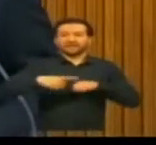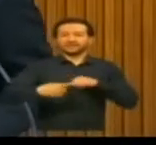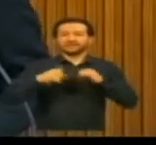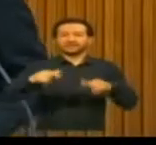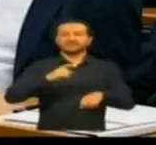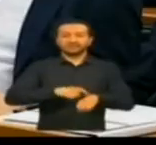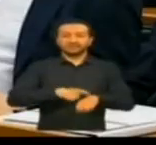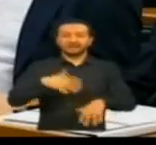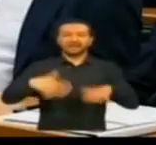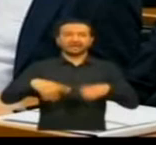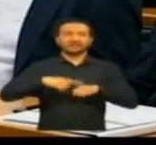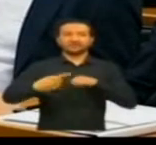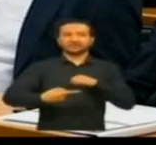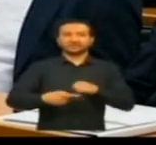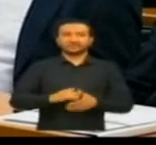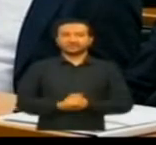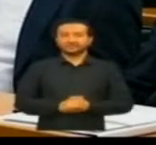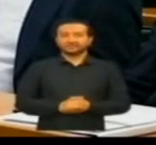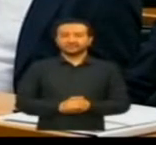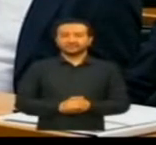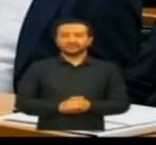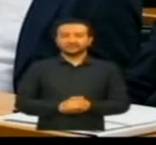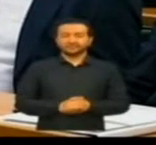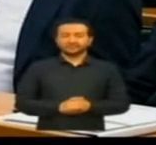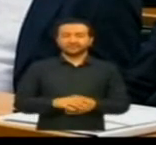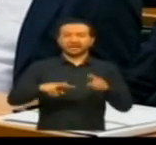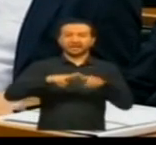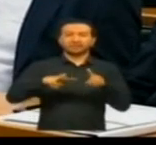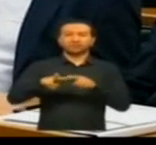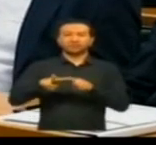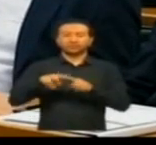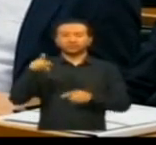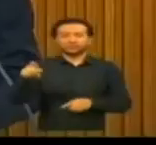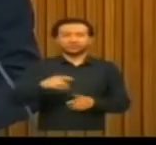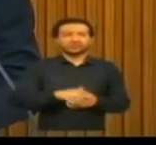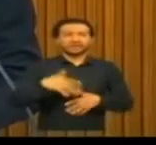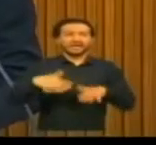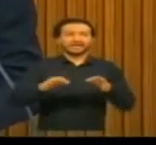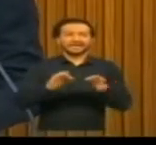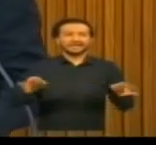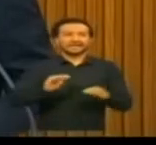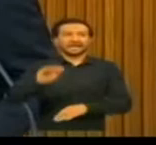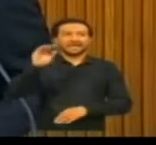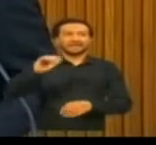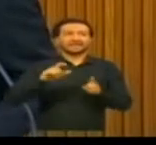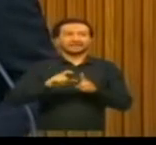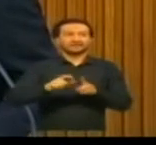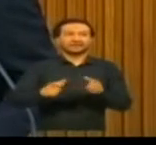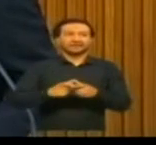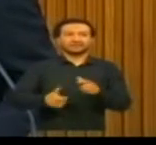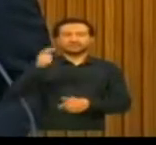zamanda. Engeller haftası. Adem Kuyumcu, Engelsiz Hayat Dayanışma Derneği